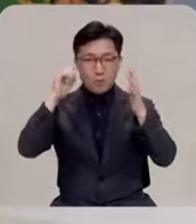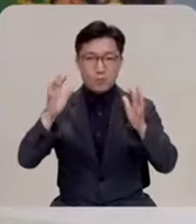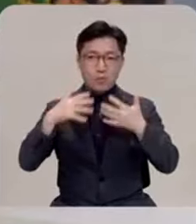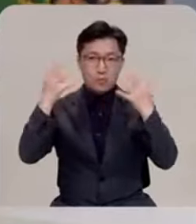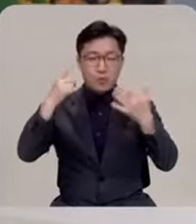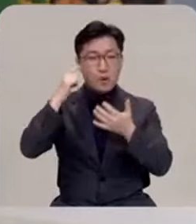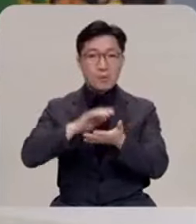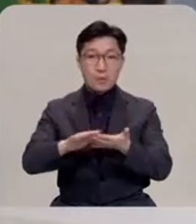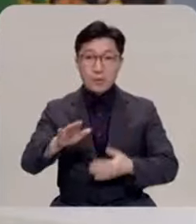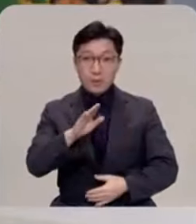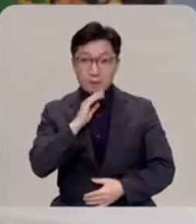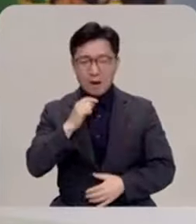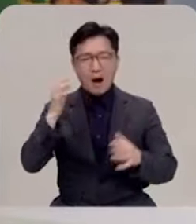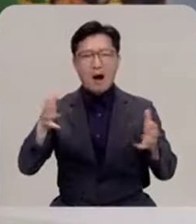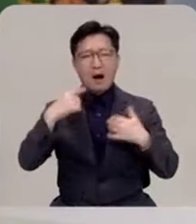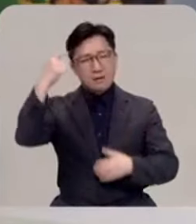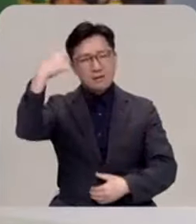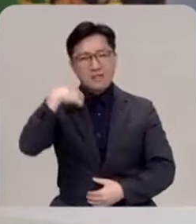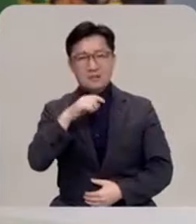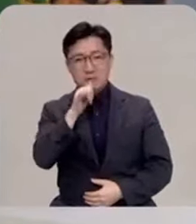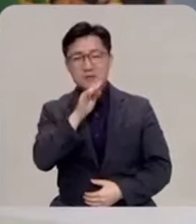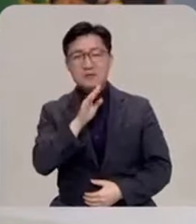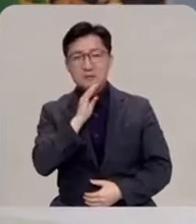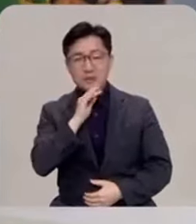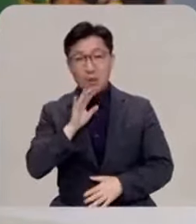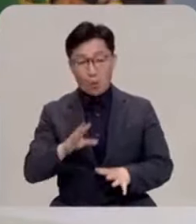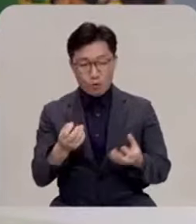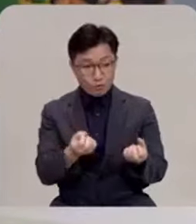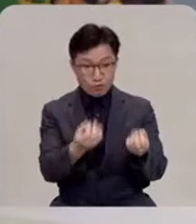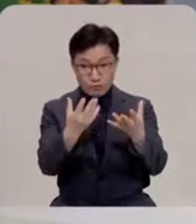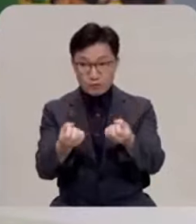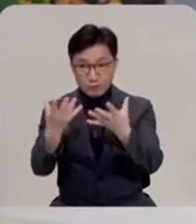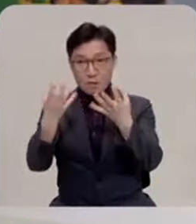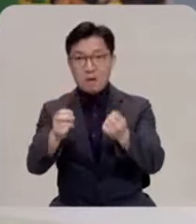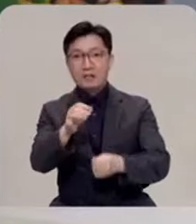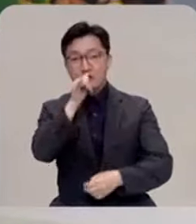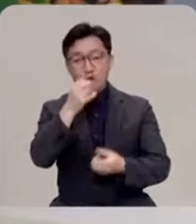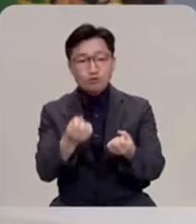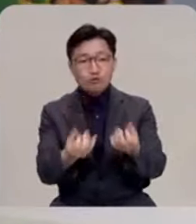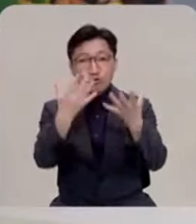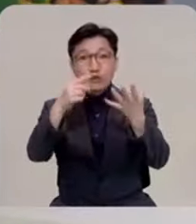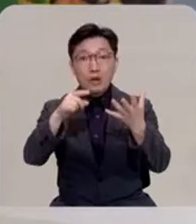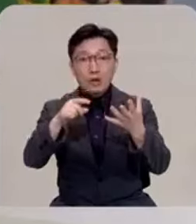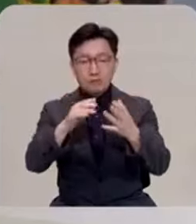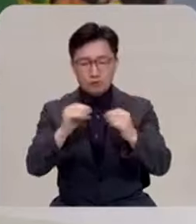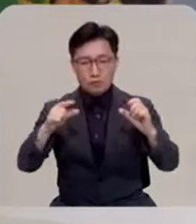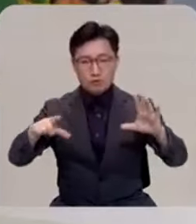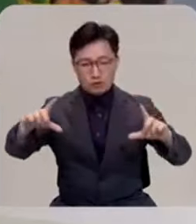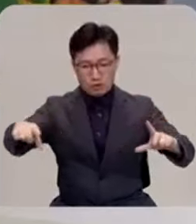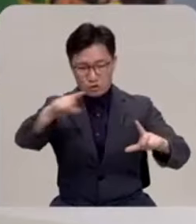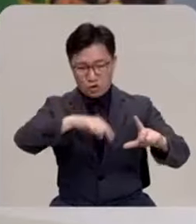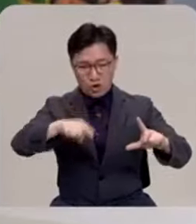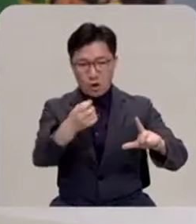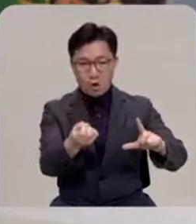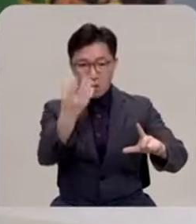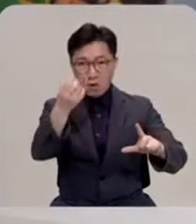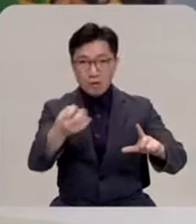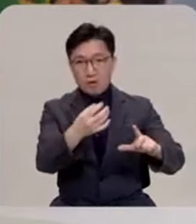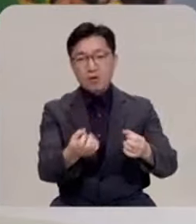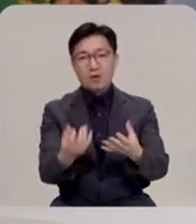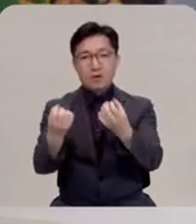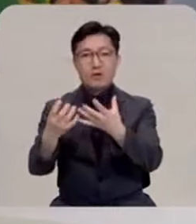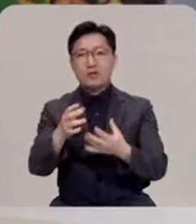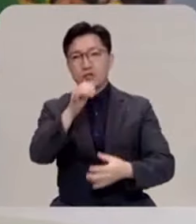성큼 다가오는 것을 실감할 수 있는데요. 축제의 계절답게 앞으로 전북 곳곳에서 크고 작은 축제들이 기다리고